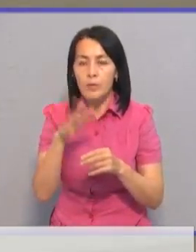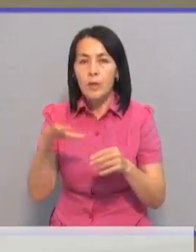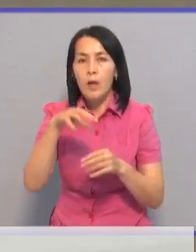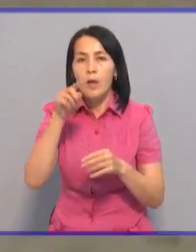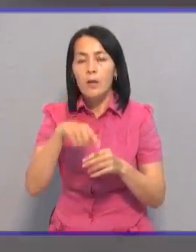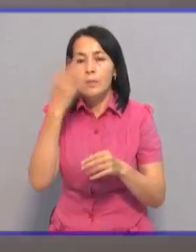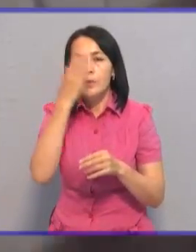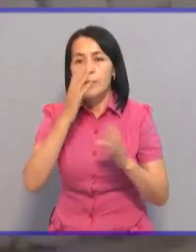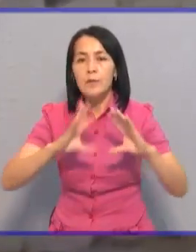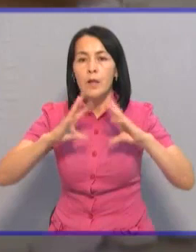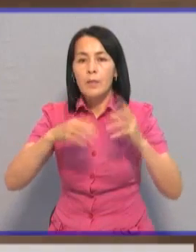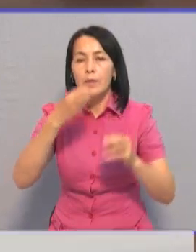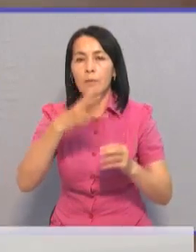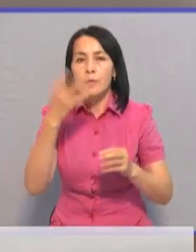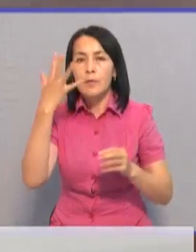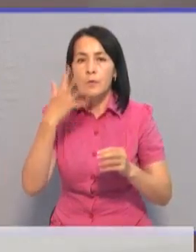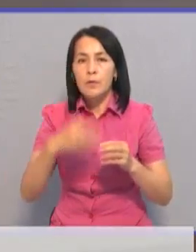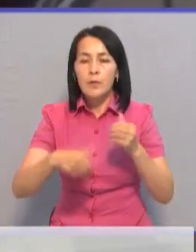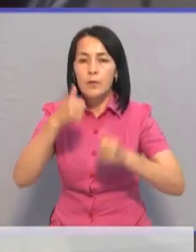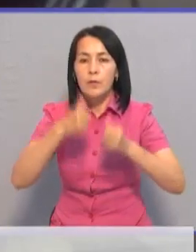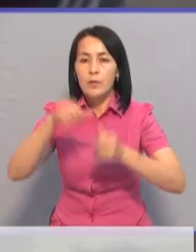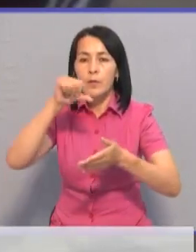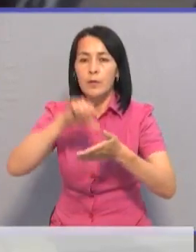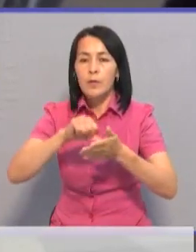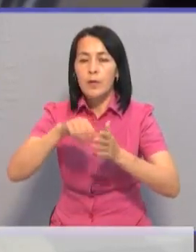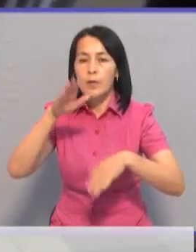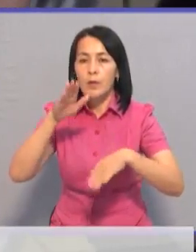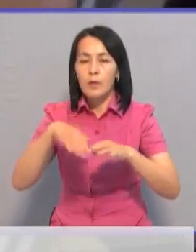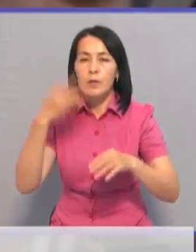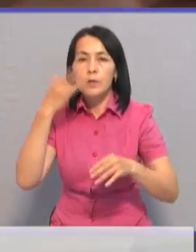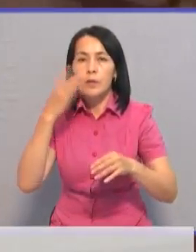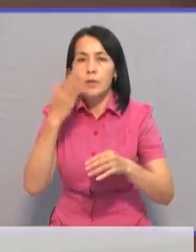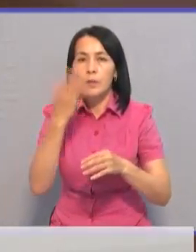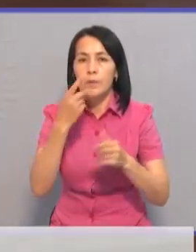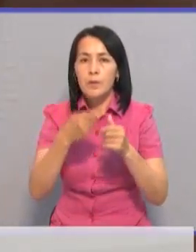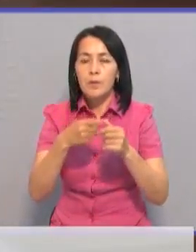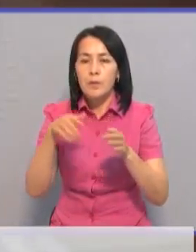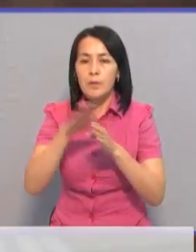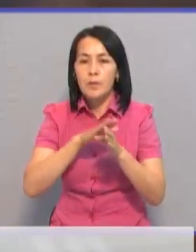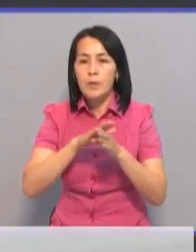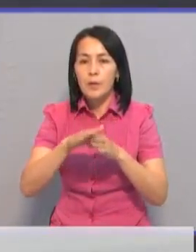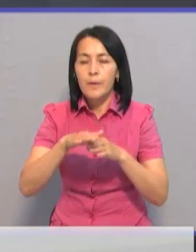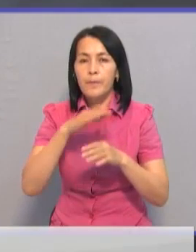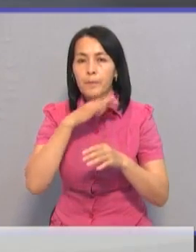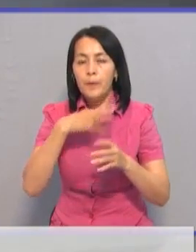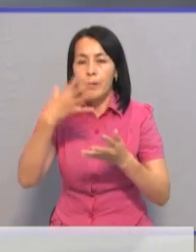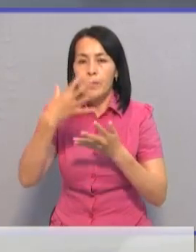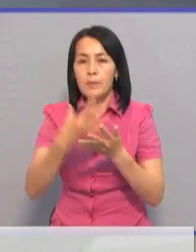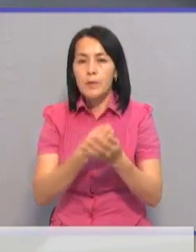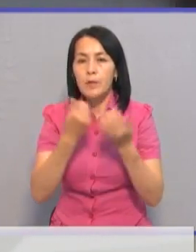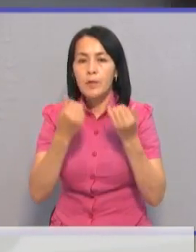Жалпы бұл фильм әлемде 35 түрлі кино жарыстарға қатысып, ең үздік шетелдік фильм номинациясы бойынша ең көп жүлде